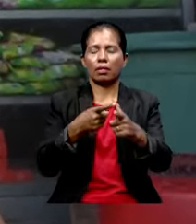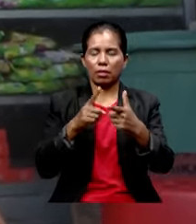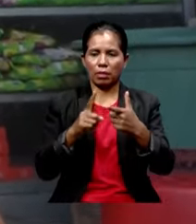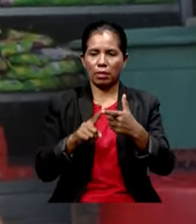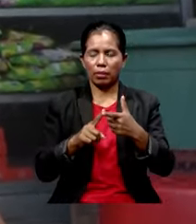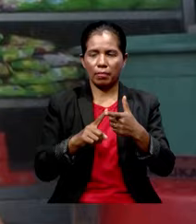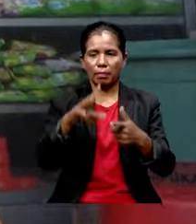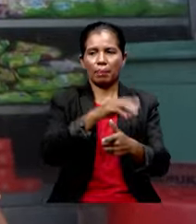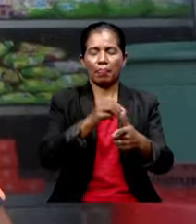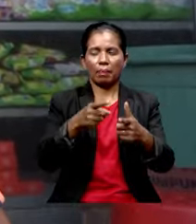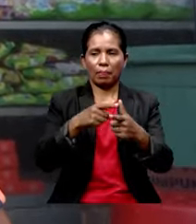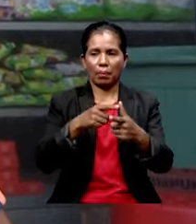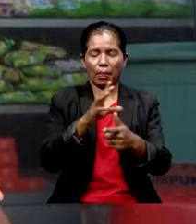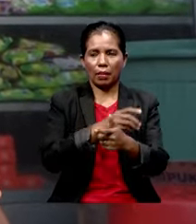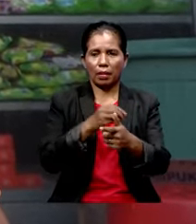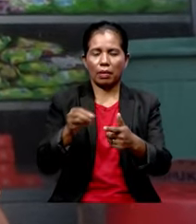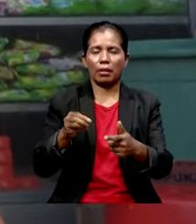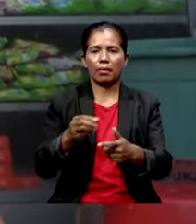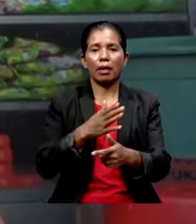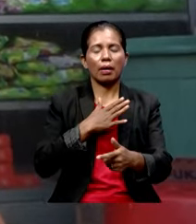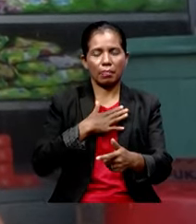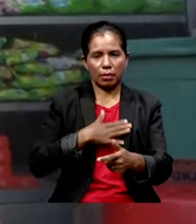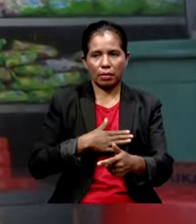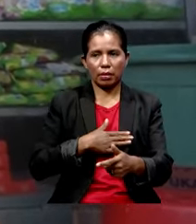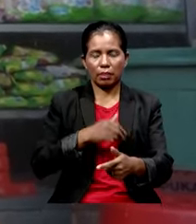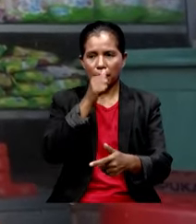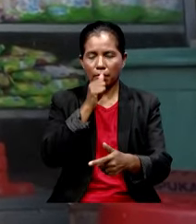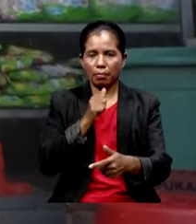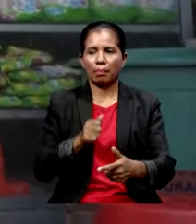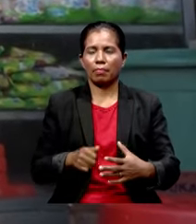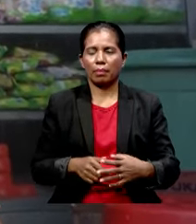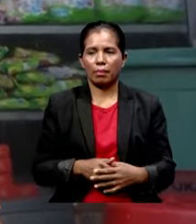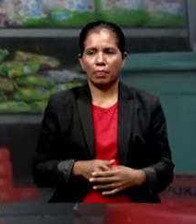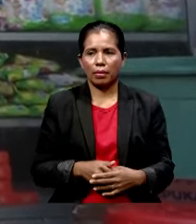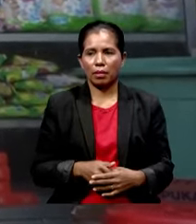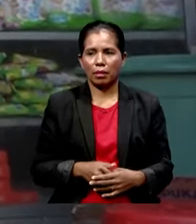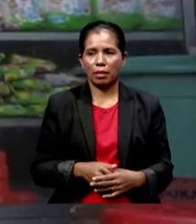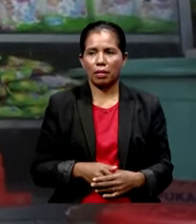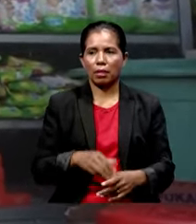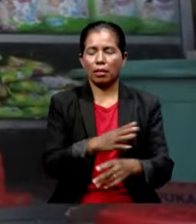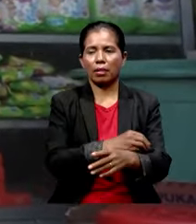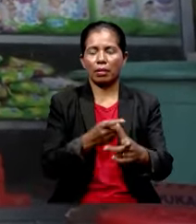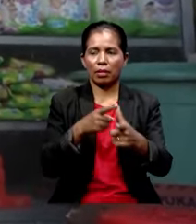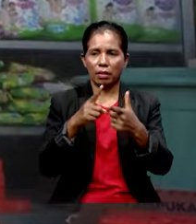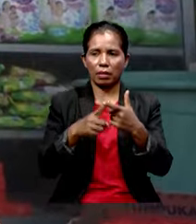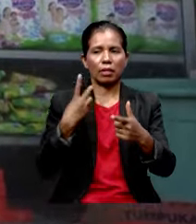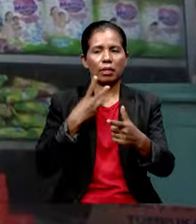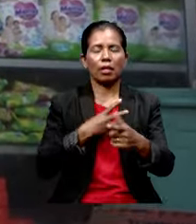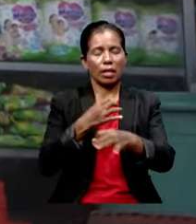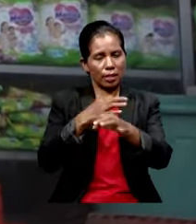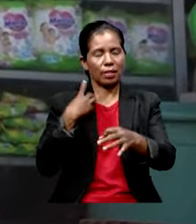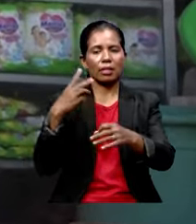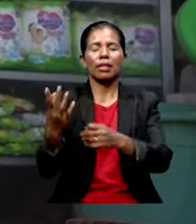tin sini estado ada fatin perami mus balai akmat fansa. Siapa la koi kopera estado? Estado ini tin ado ado zivol mi ada itu nerai ni tamu mus